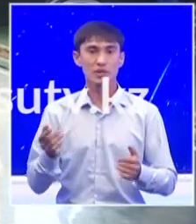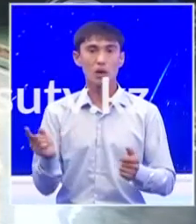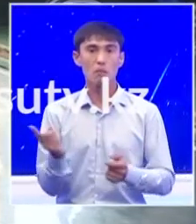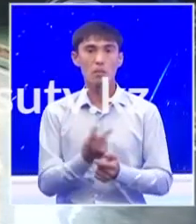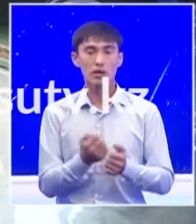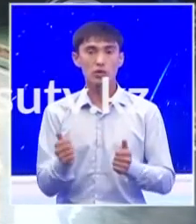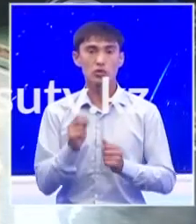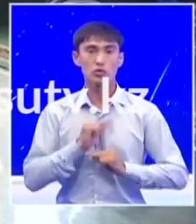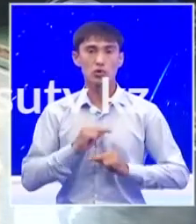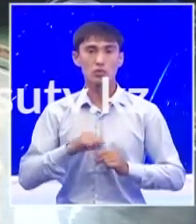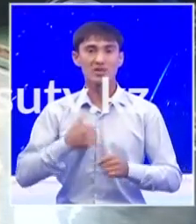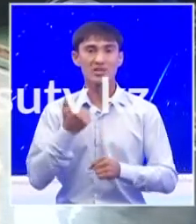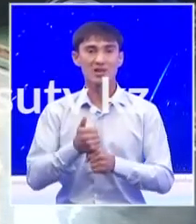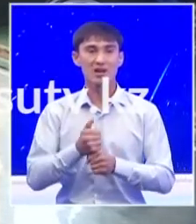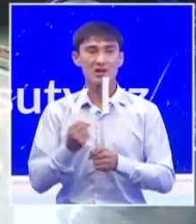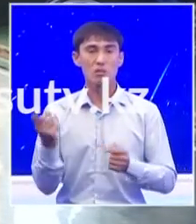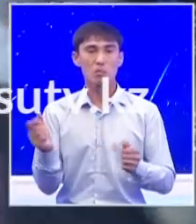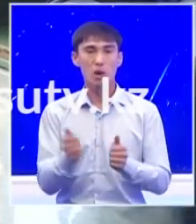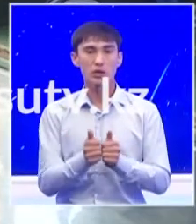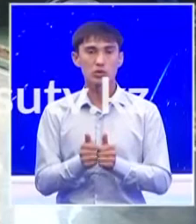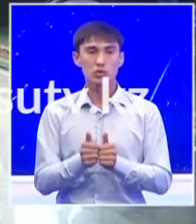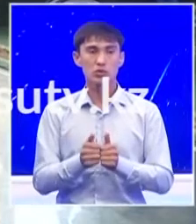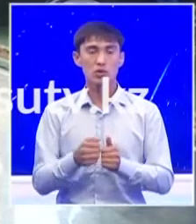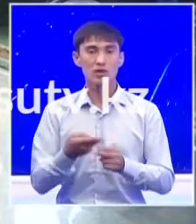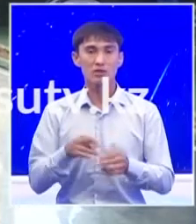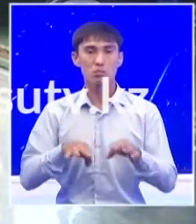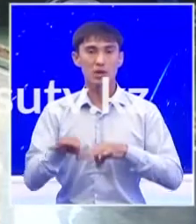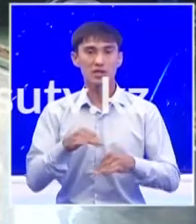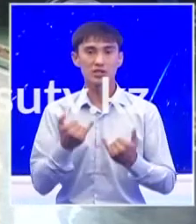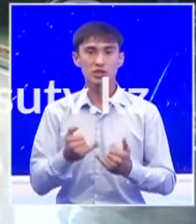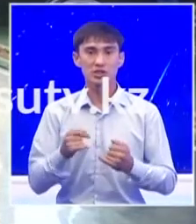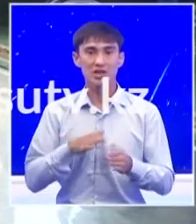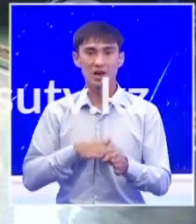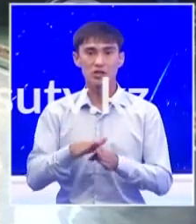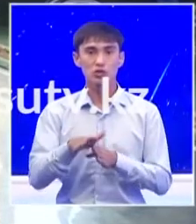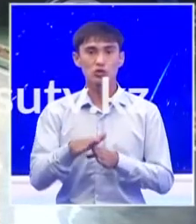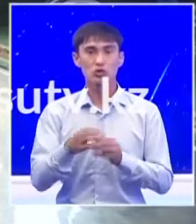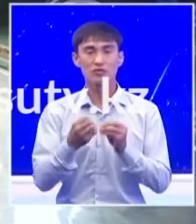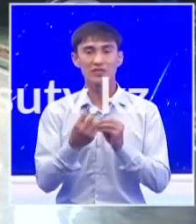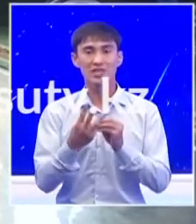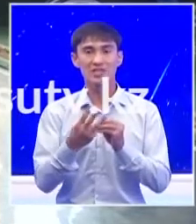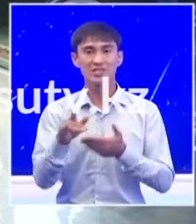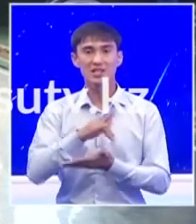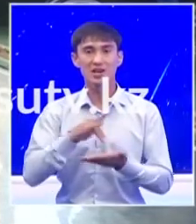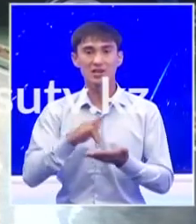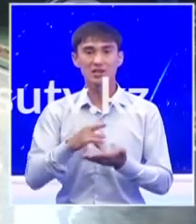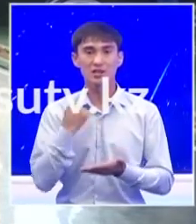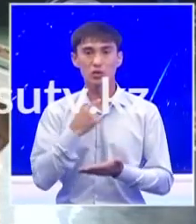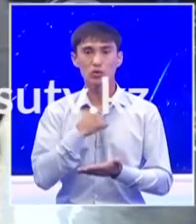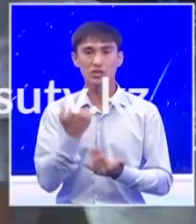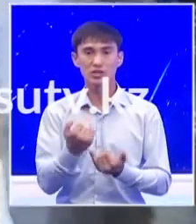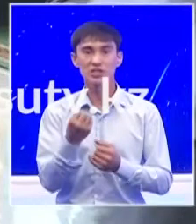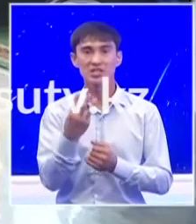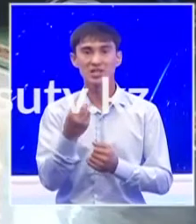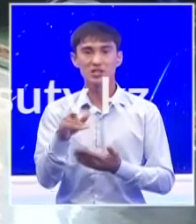благодаря нашему генеральному партнеру Самрук Казнатраст, мы этот проект сейчас реализовываем в 13 городах. Талдыкурган сейчас